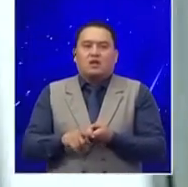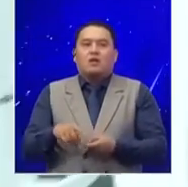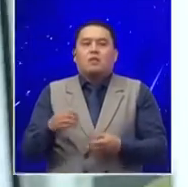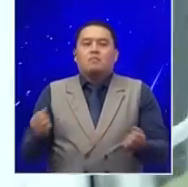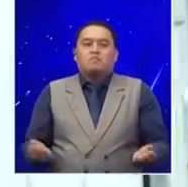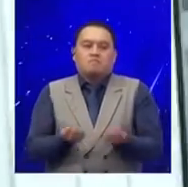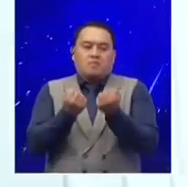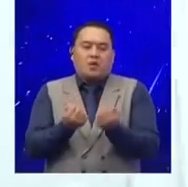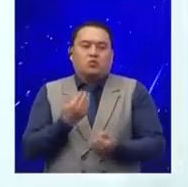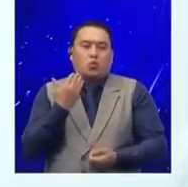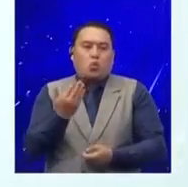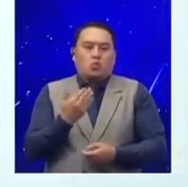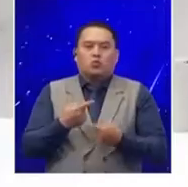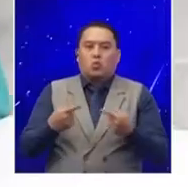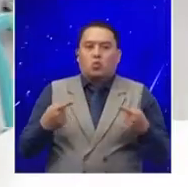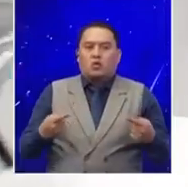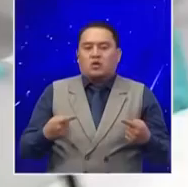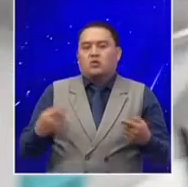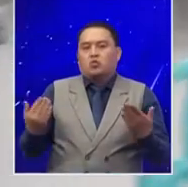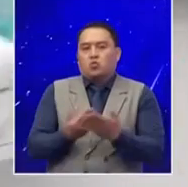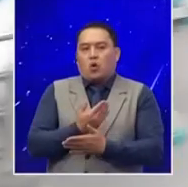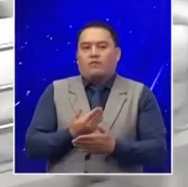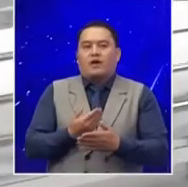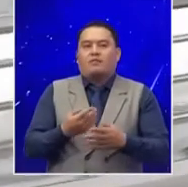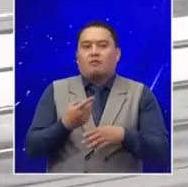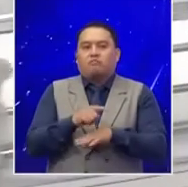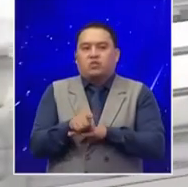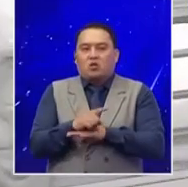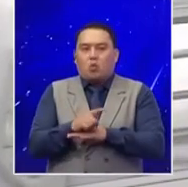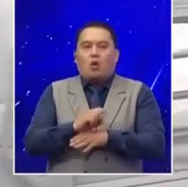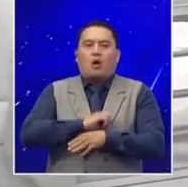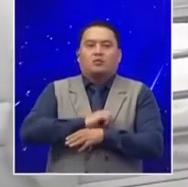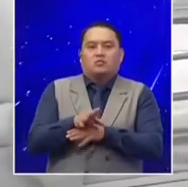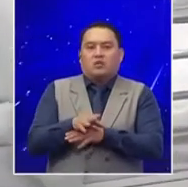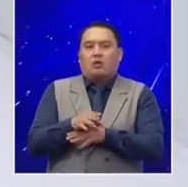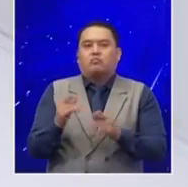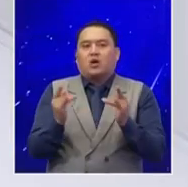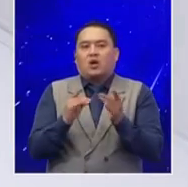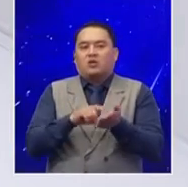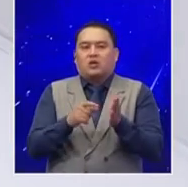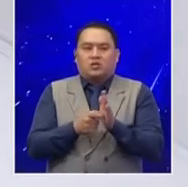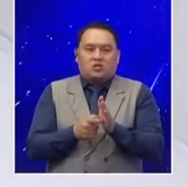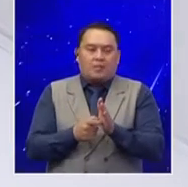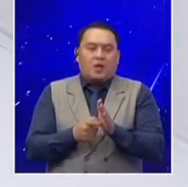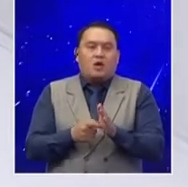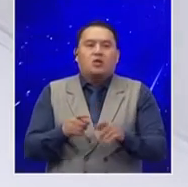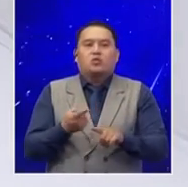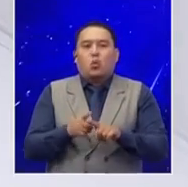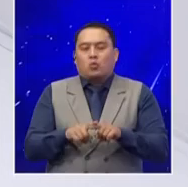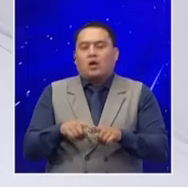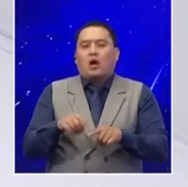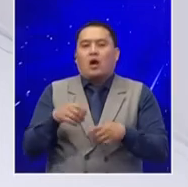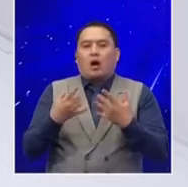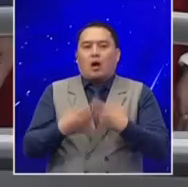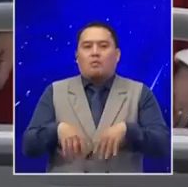в ежедневной работе окажут и другие ультрасовременные приборы, которыми оснащена каждая палата новой больницы. Кроме диализных